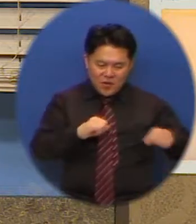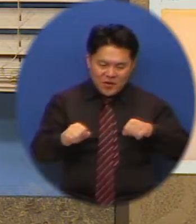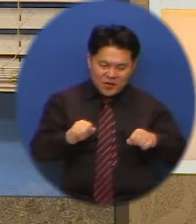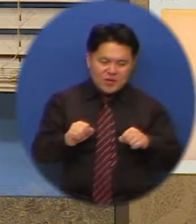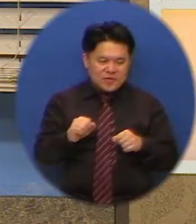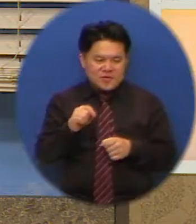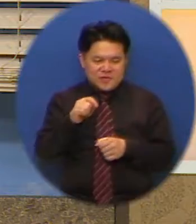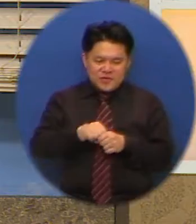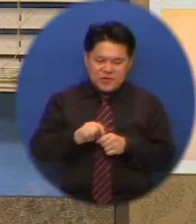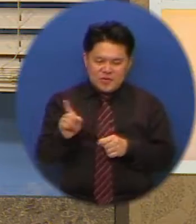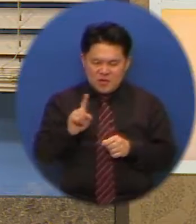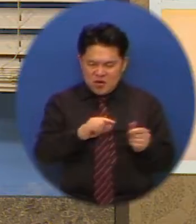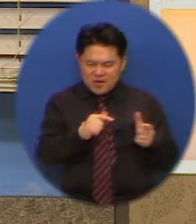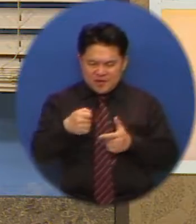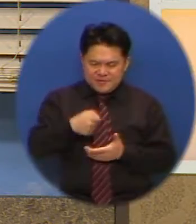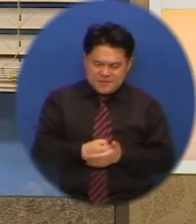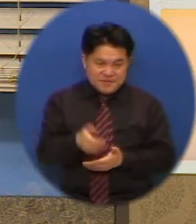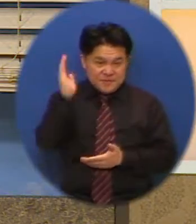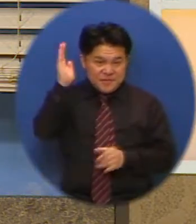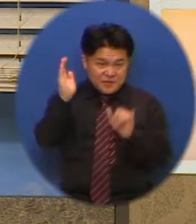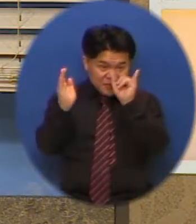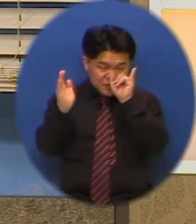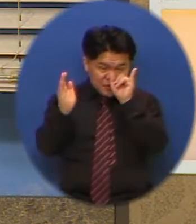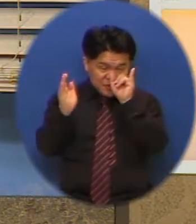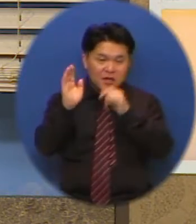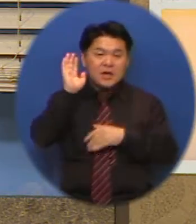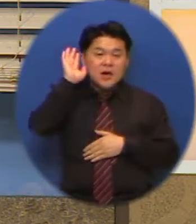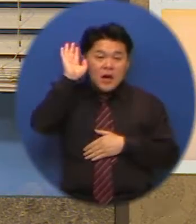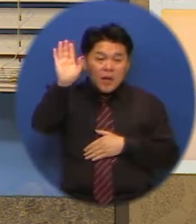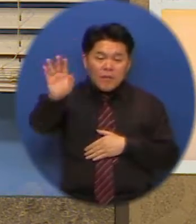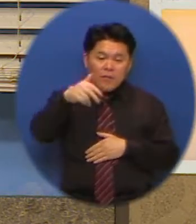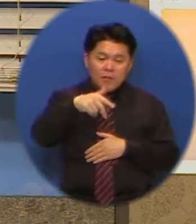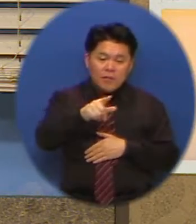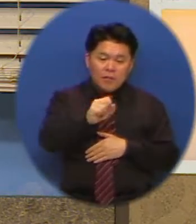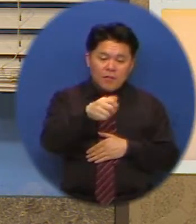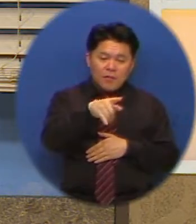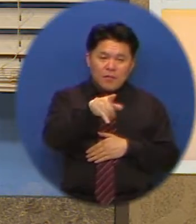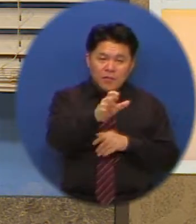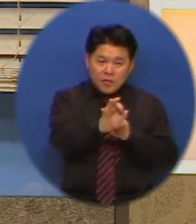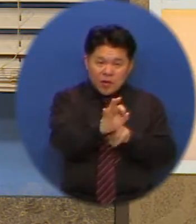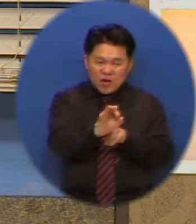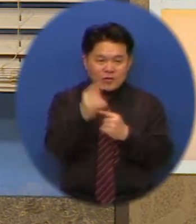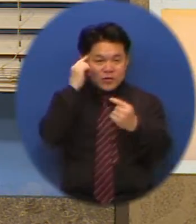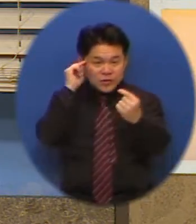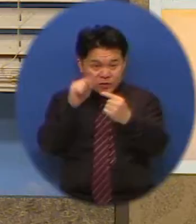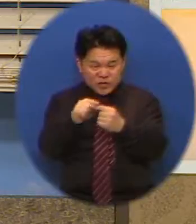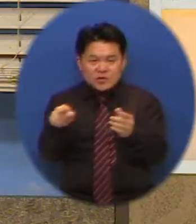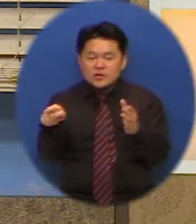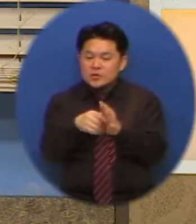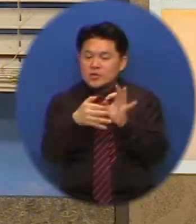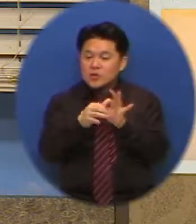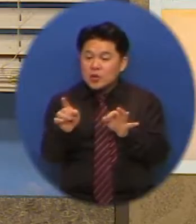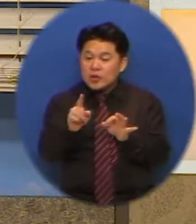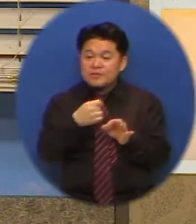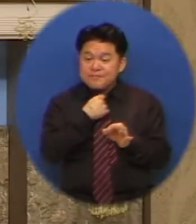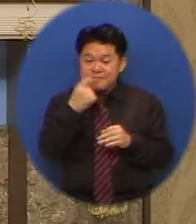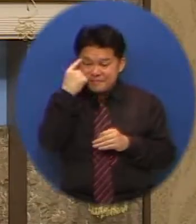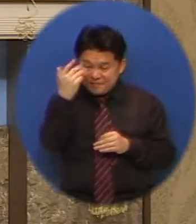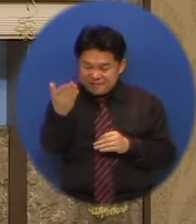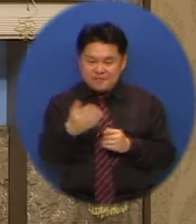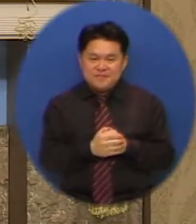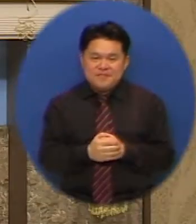앞으로 정체성, 소통, 신뢰에 대해서 어떻게 풀어나가실지에 대한 좀 제안해 주시죠. 저는 제가 이제 정체성,